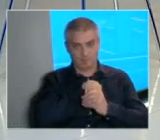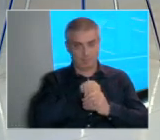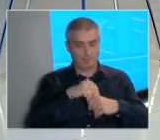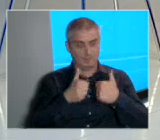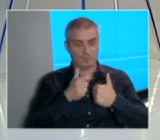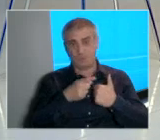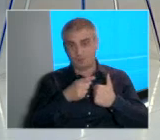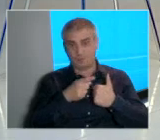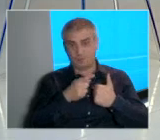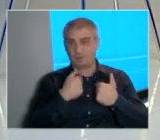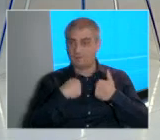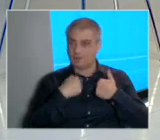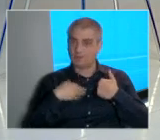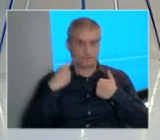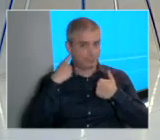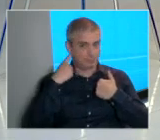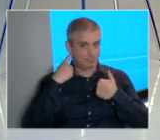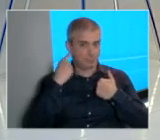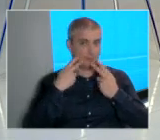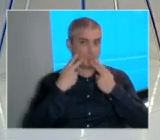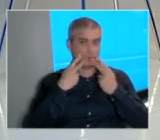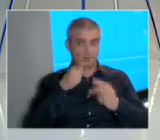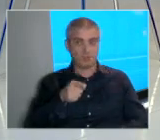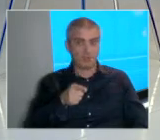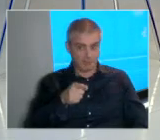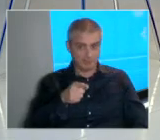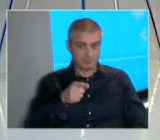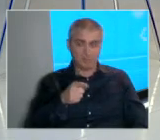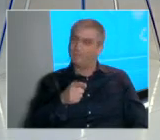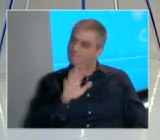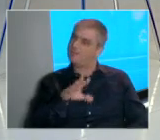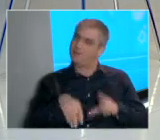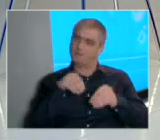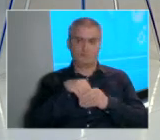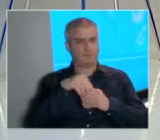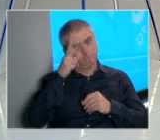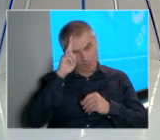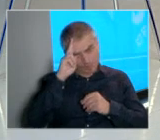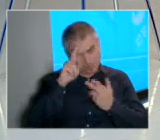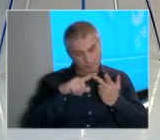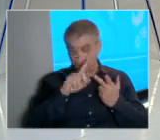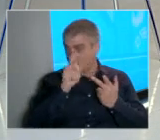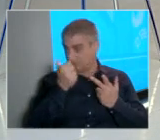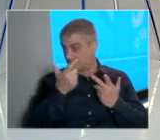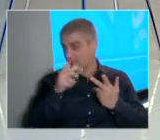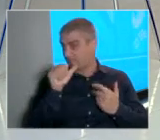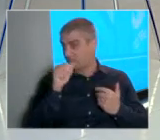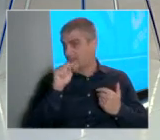במועמדות. אז אנחנו נרצה לשמוע בין היתר תגובתו על זה. וגם פריימרס בליכוד, אולי קצת אפי